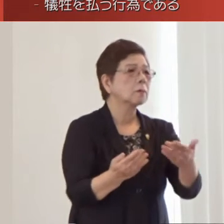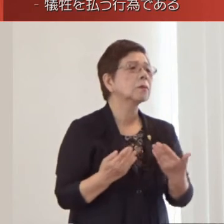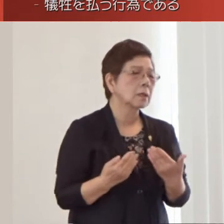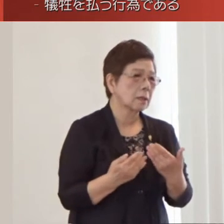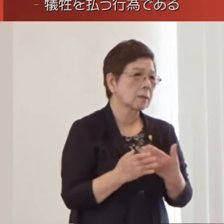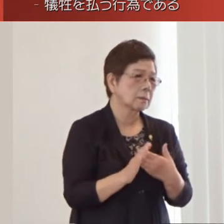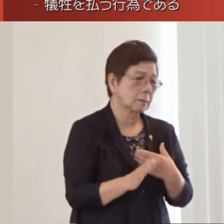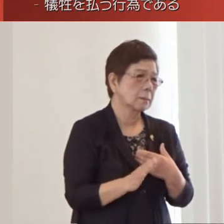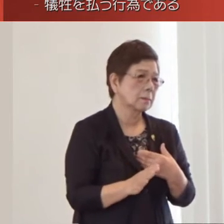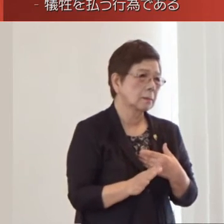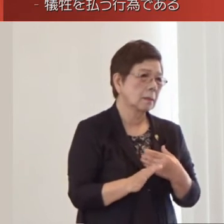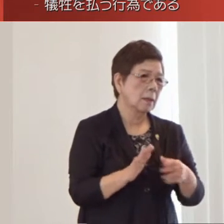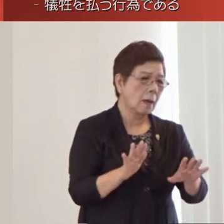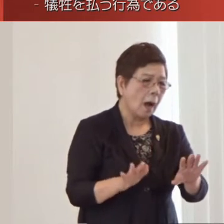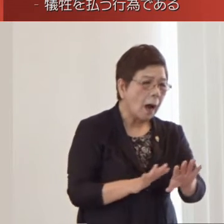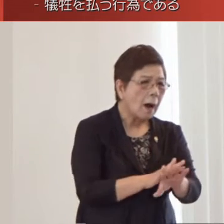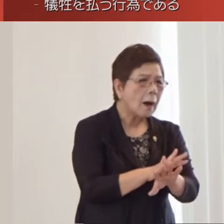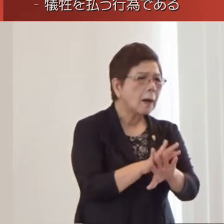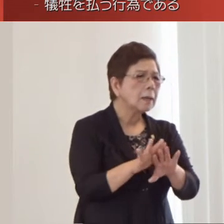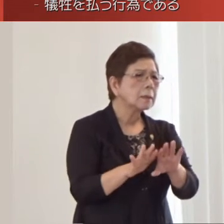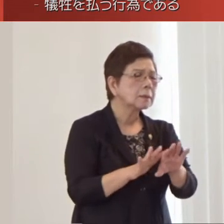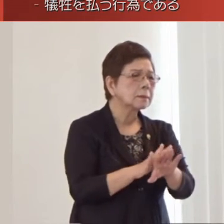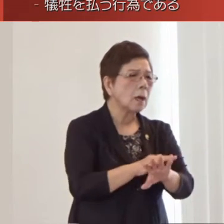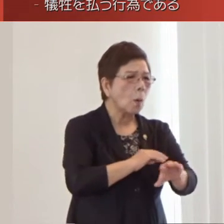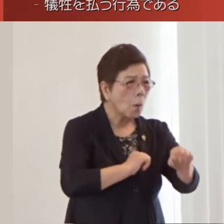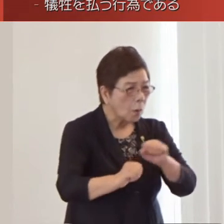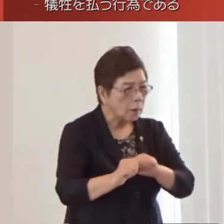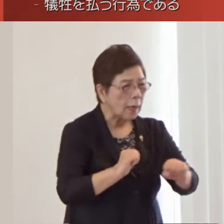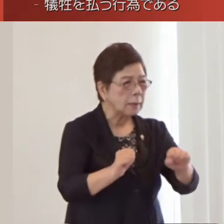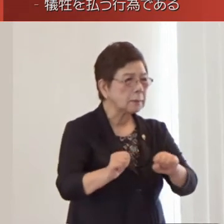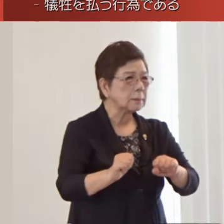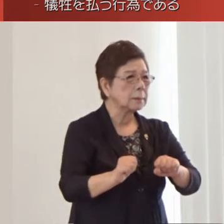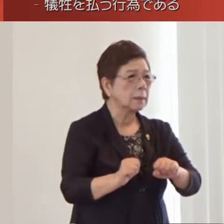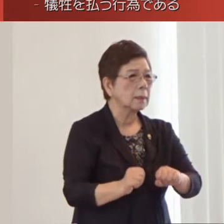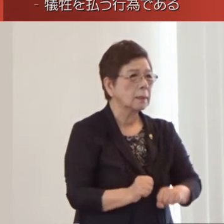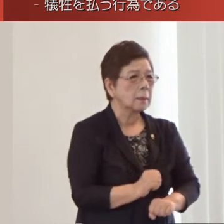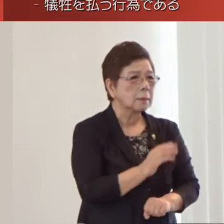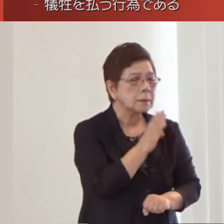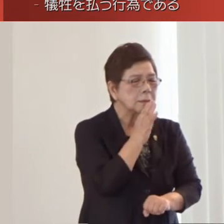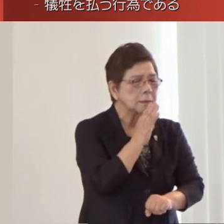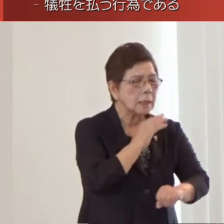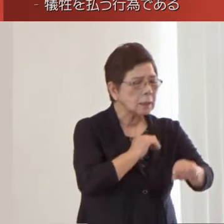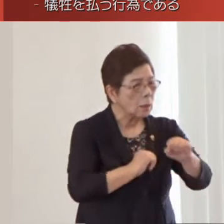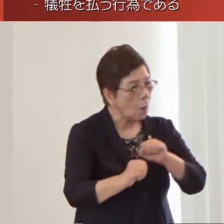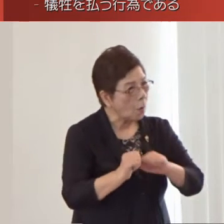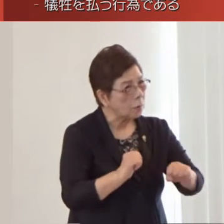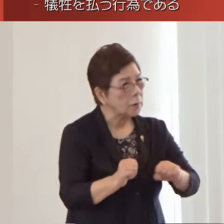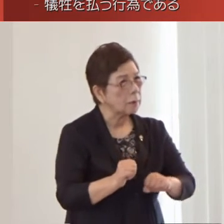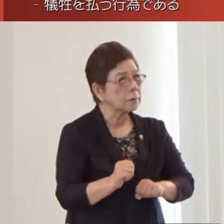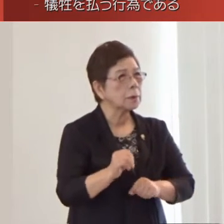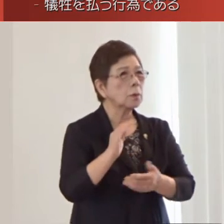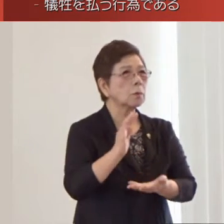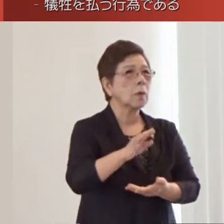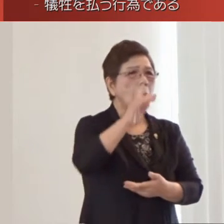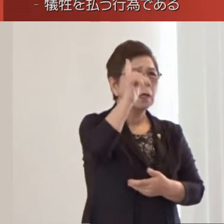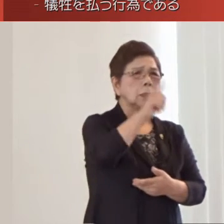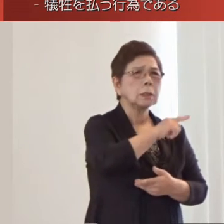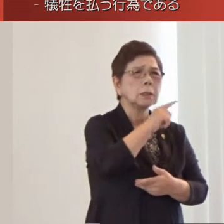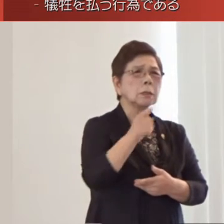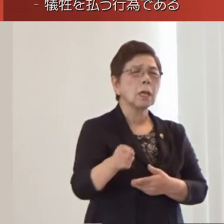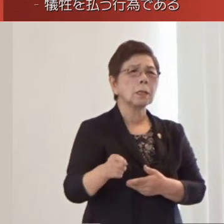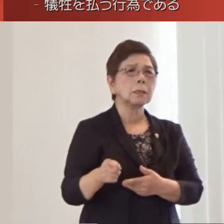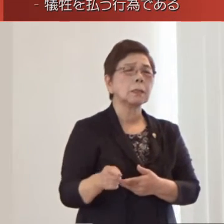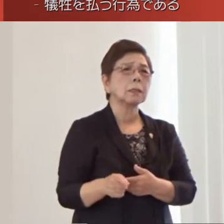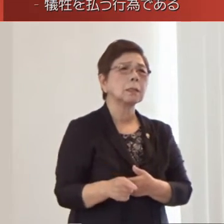では愛は実行なんだと、行為なんだと。それは人間にとって一番大切なものは何